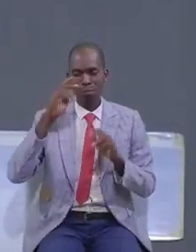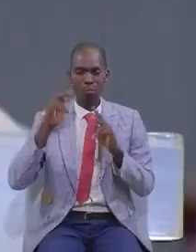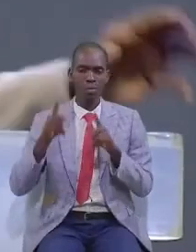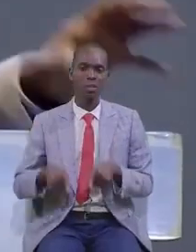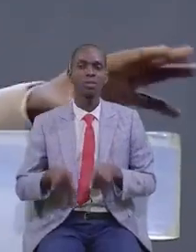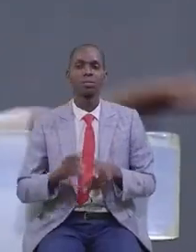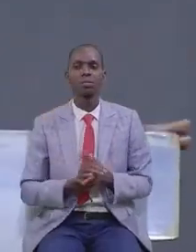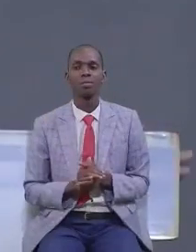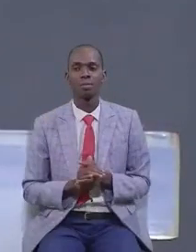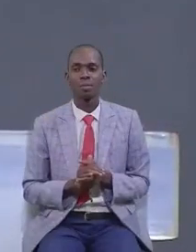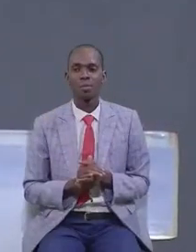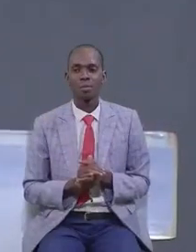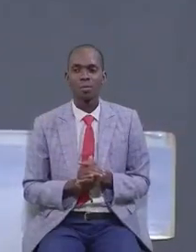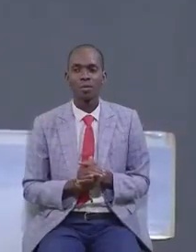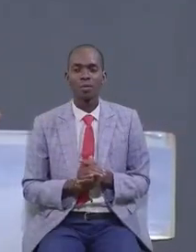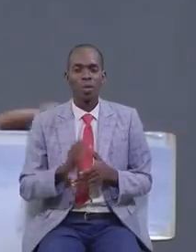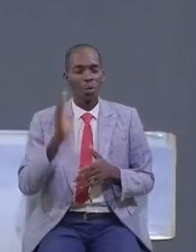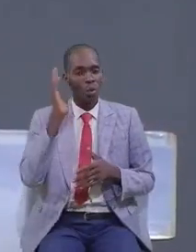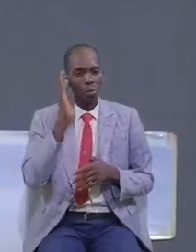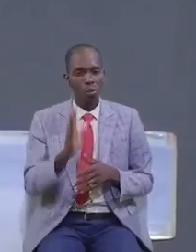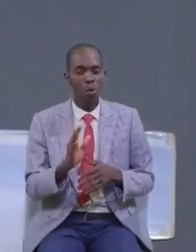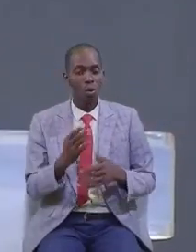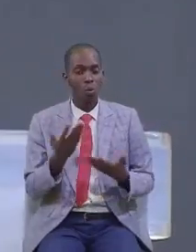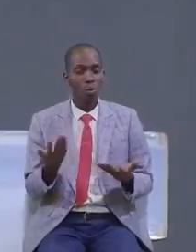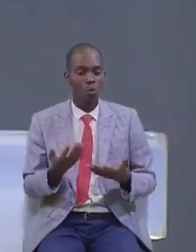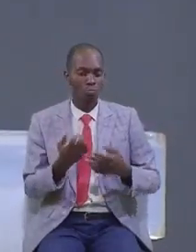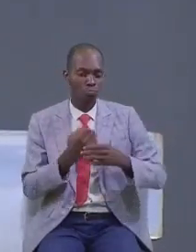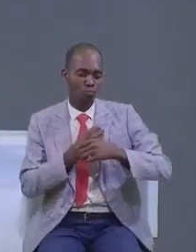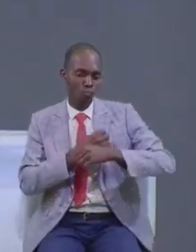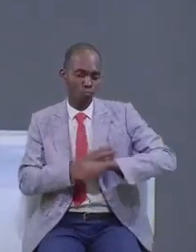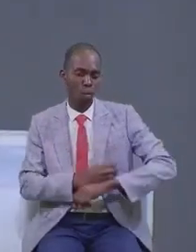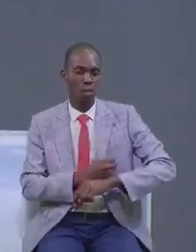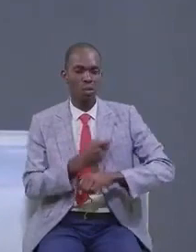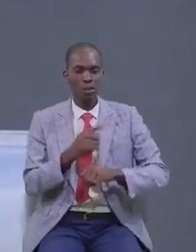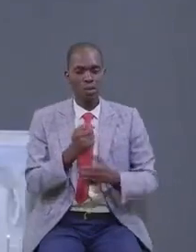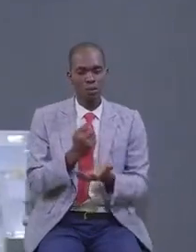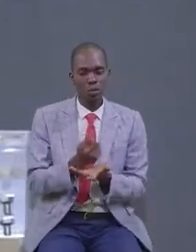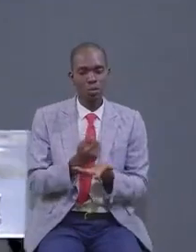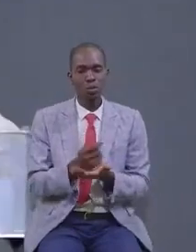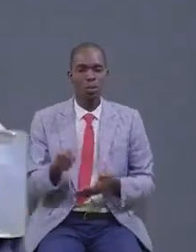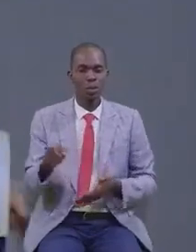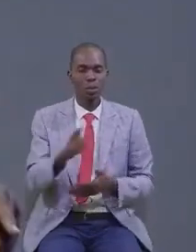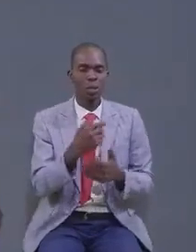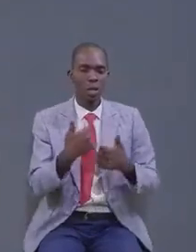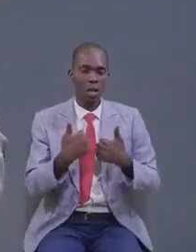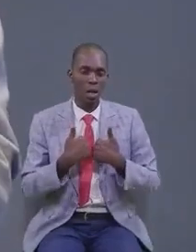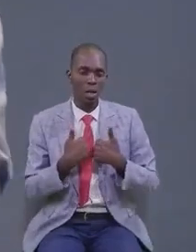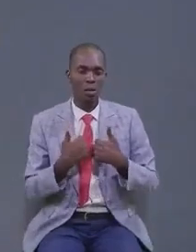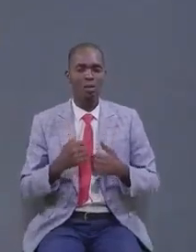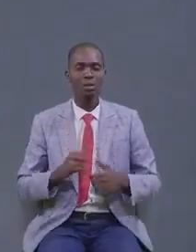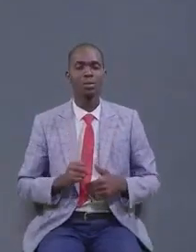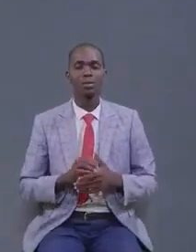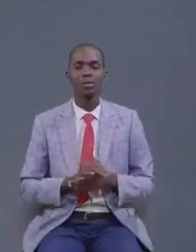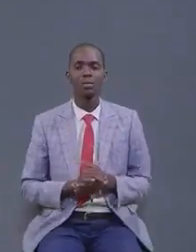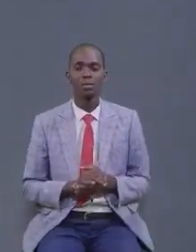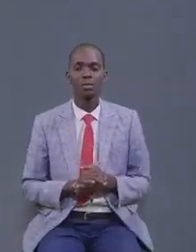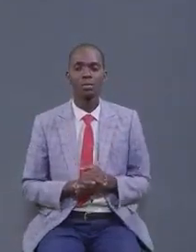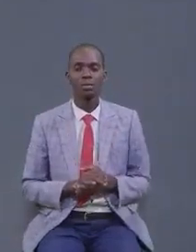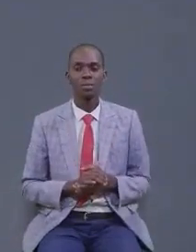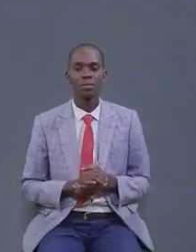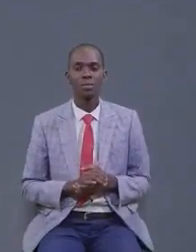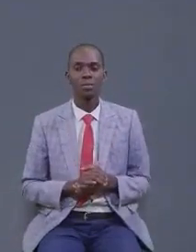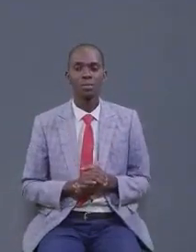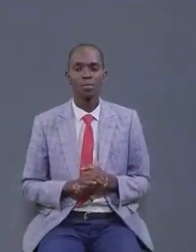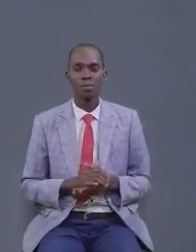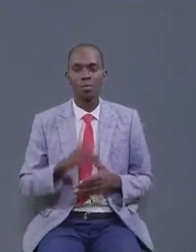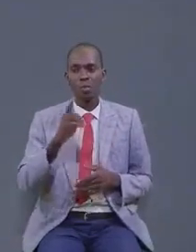ప్రతి ఒక్కరికి ఉన్న ప్రతి ఒక్కరికి, over the treasures he has, మనము కలిగి ఉన్న నిధిని గురించి మనం గమనించుకుంటాం.